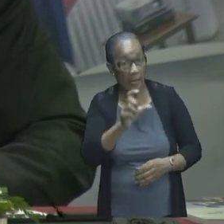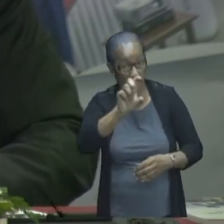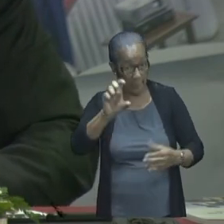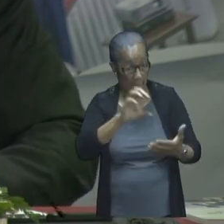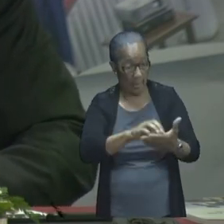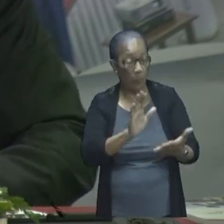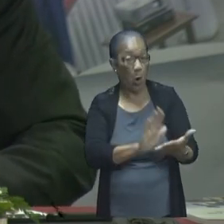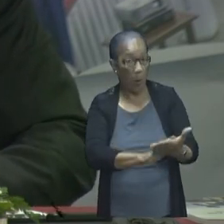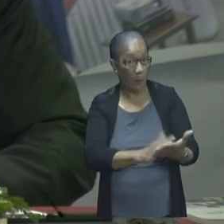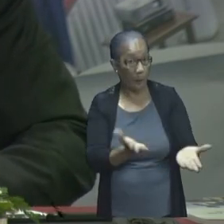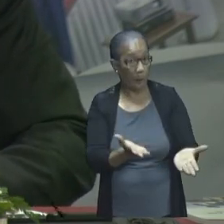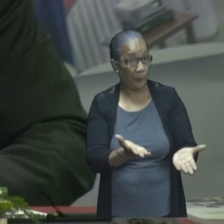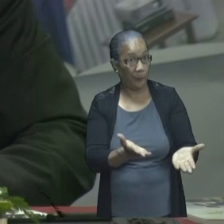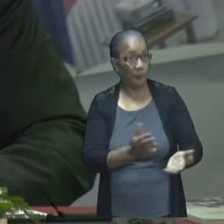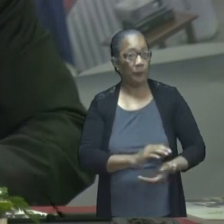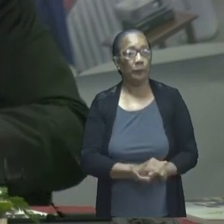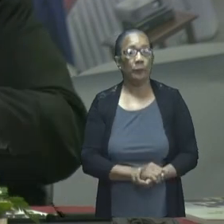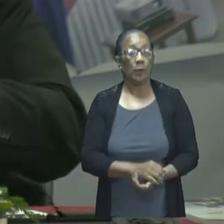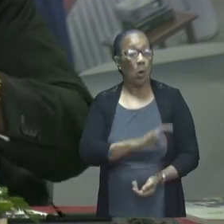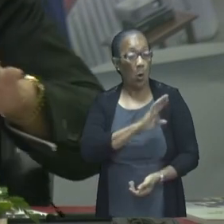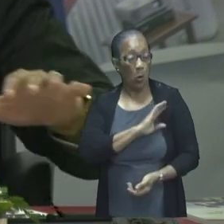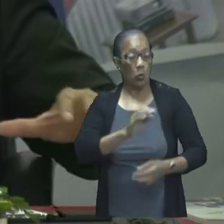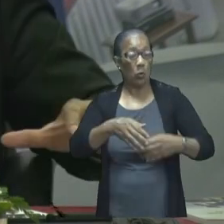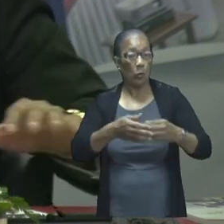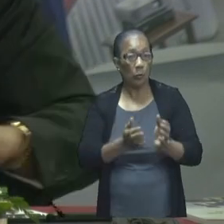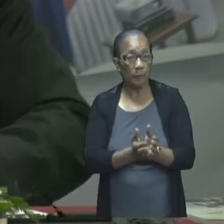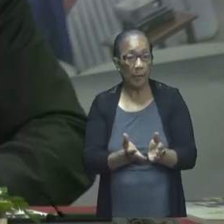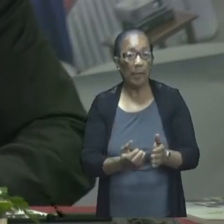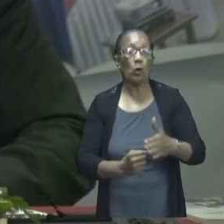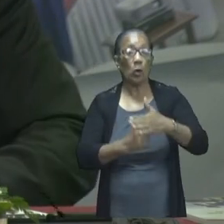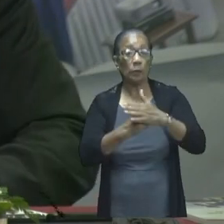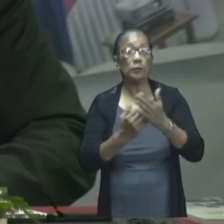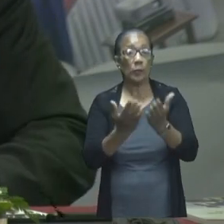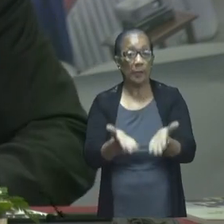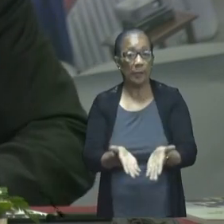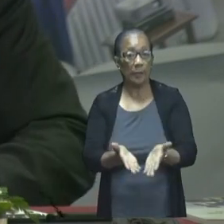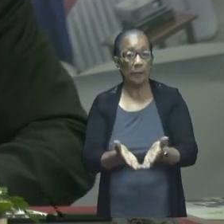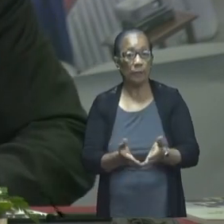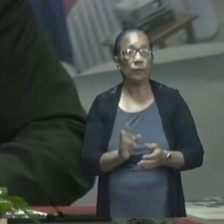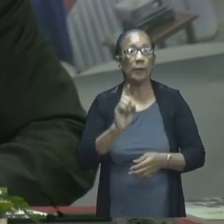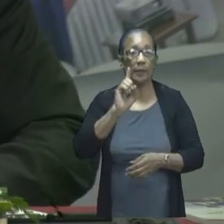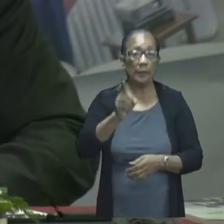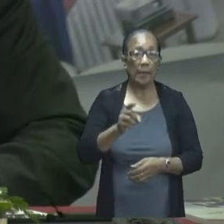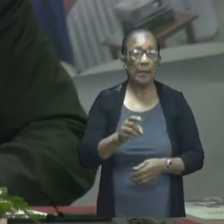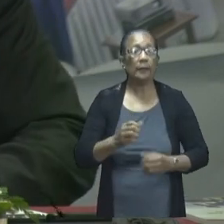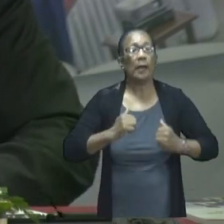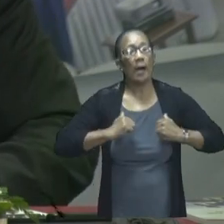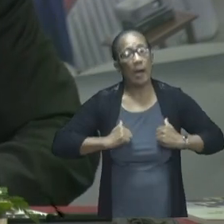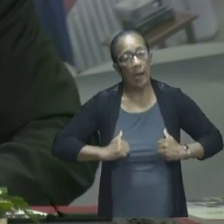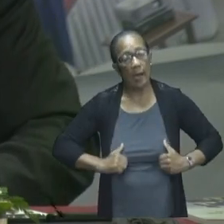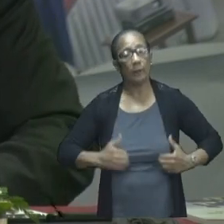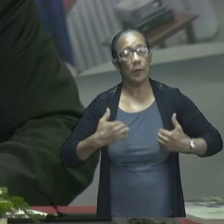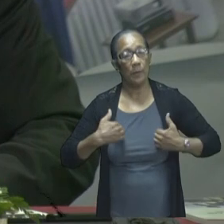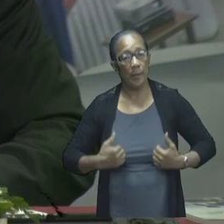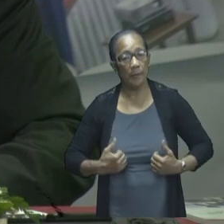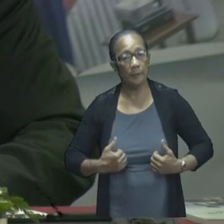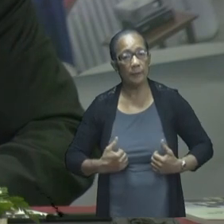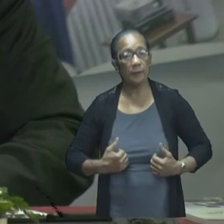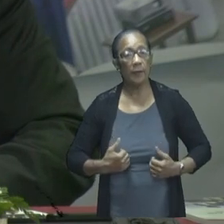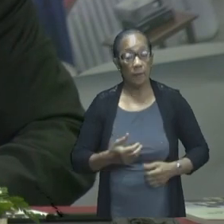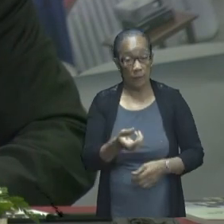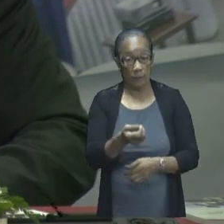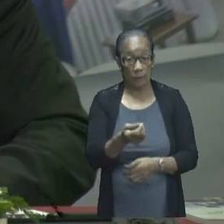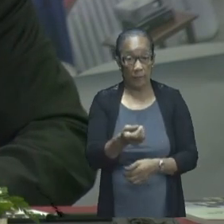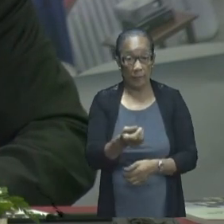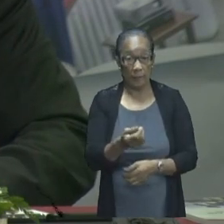we willen we een grootschalige ondersteunen geven na de kwetsbare groep van door middel van financiële injectie